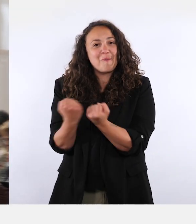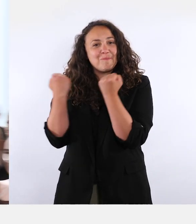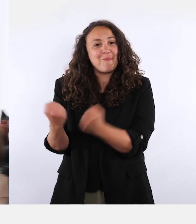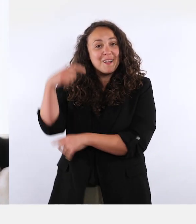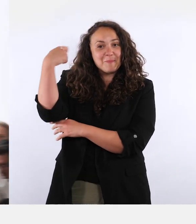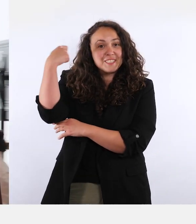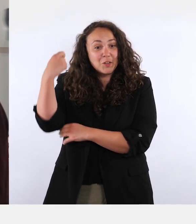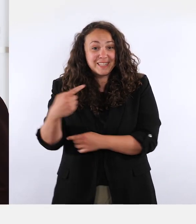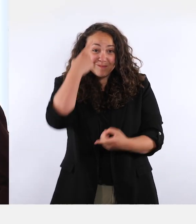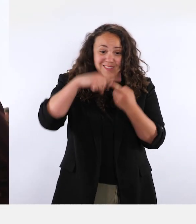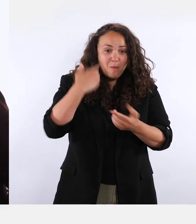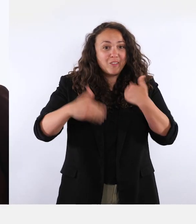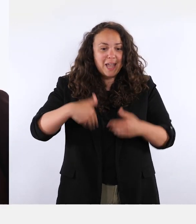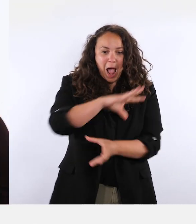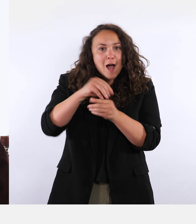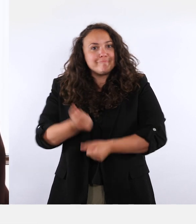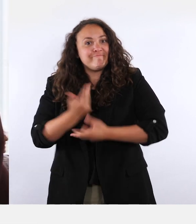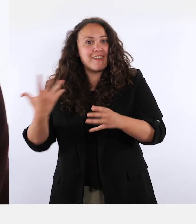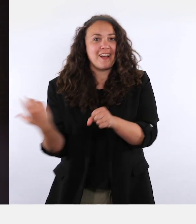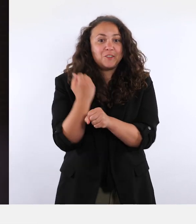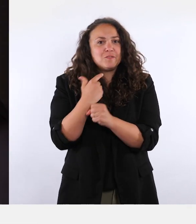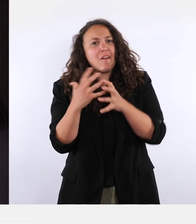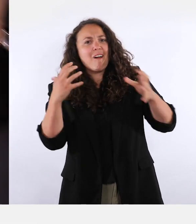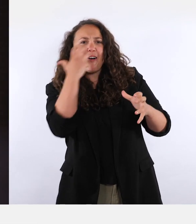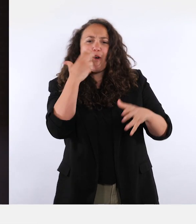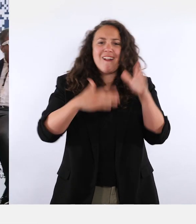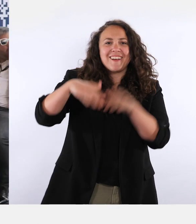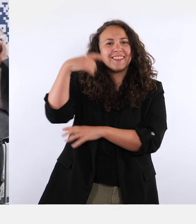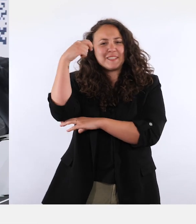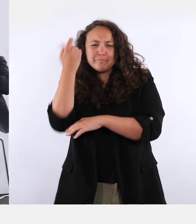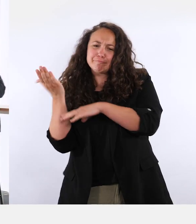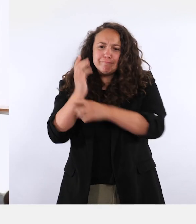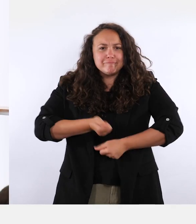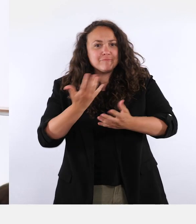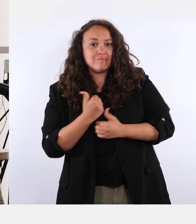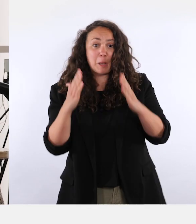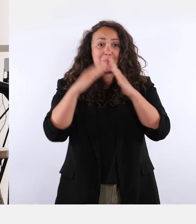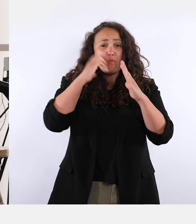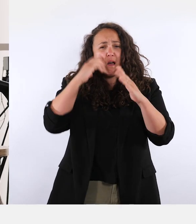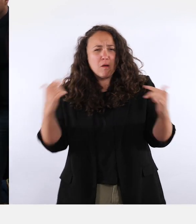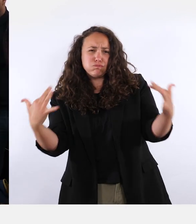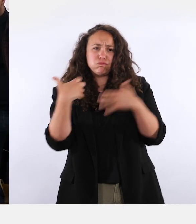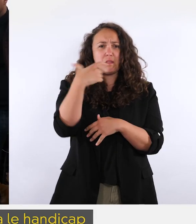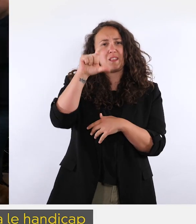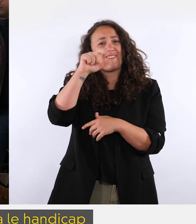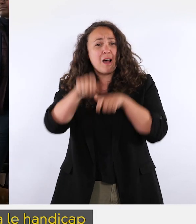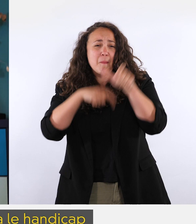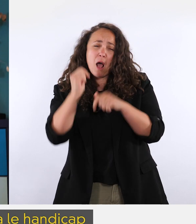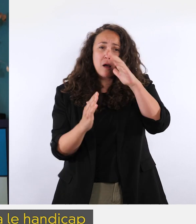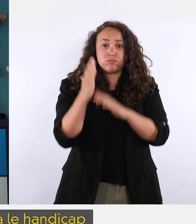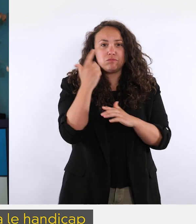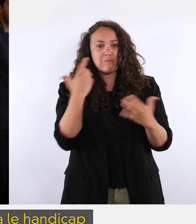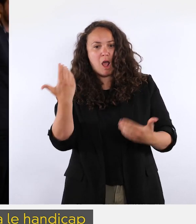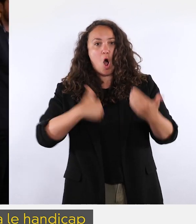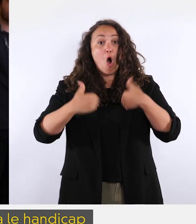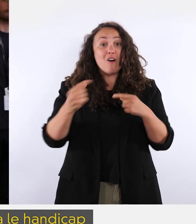On a pu parler du handicap durant cette campagne présidentielle. Un grand oral avec les candidats à l'Élysée. Plus de 220 personnes à la Maison de la Radio. On parle du